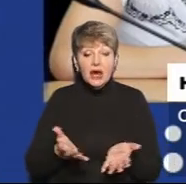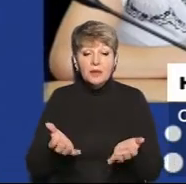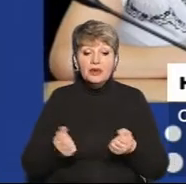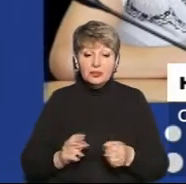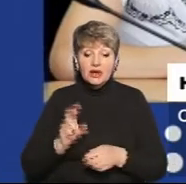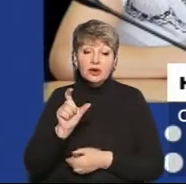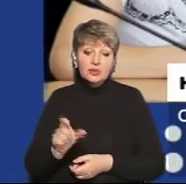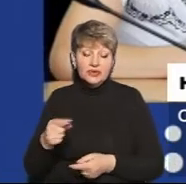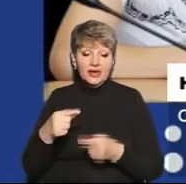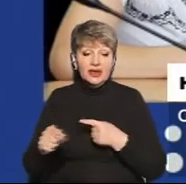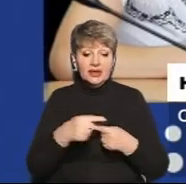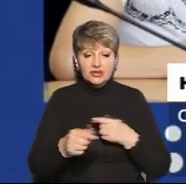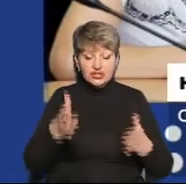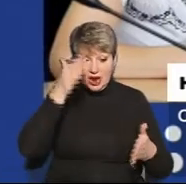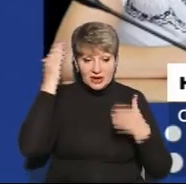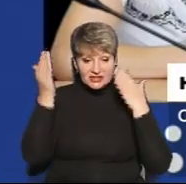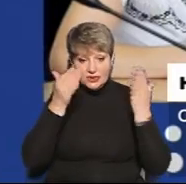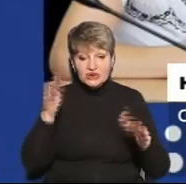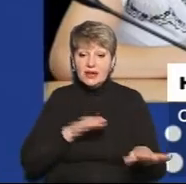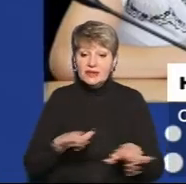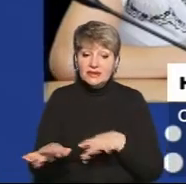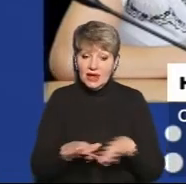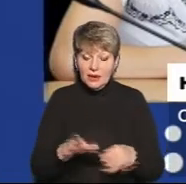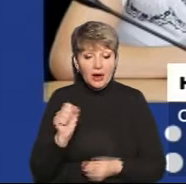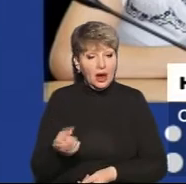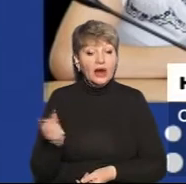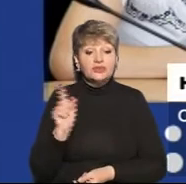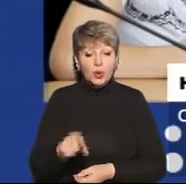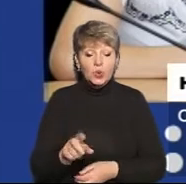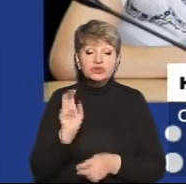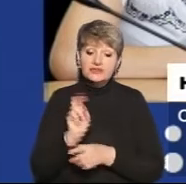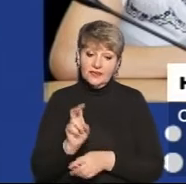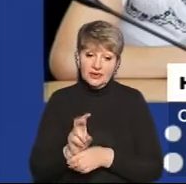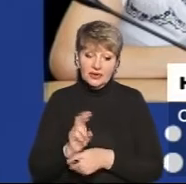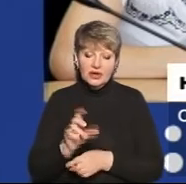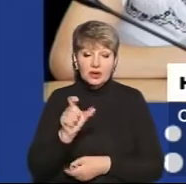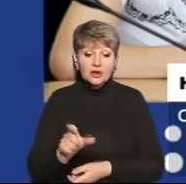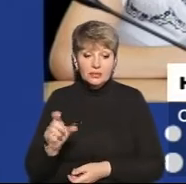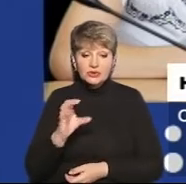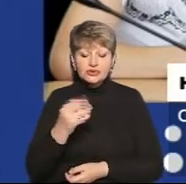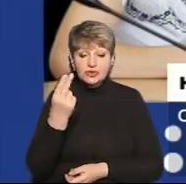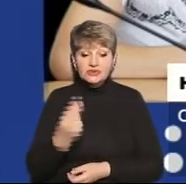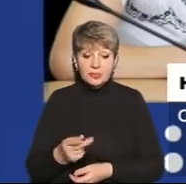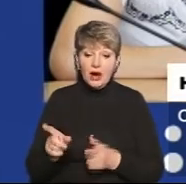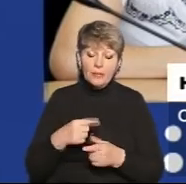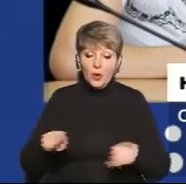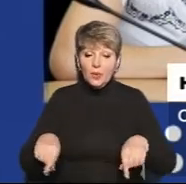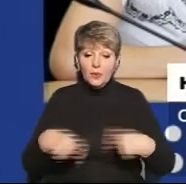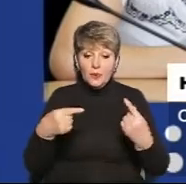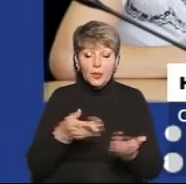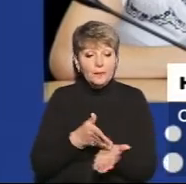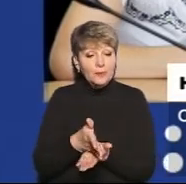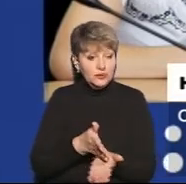відвідувачів інших закладів розважальної діяльності, а також відвідування отримувачами соціальних або